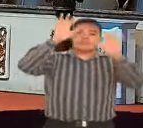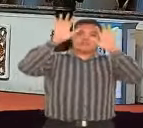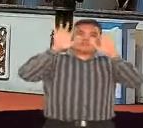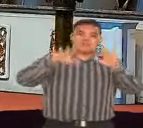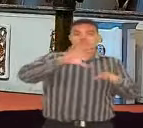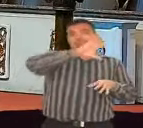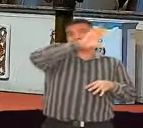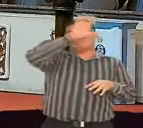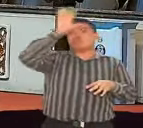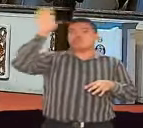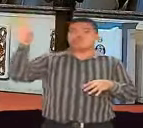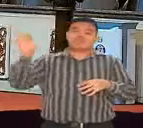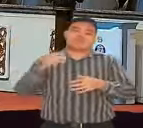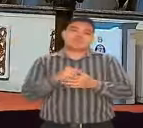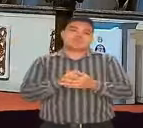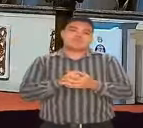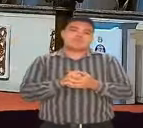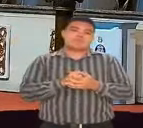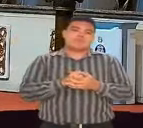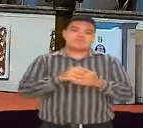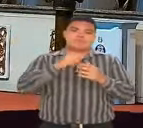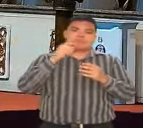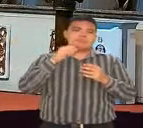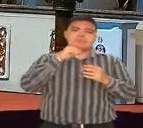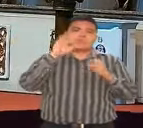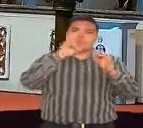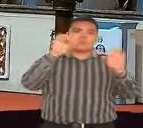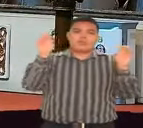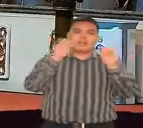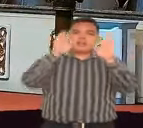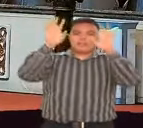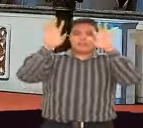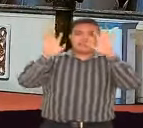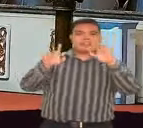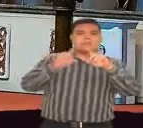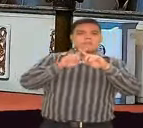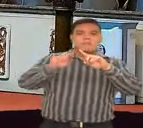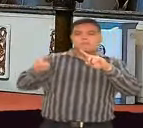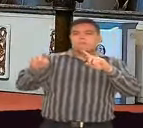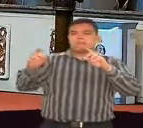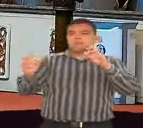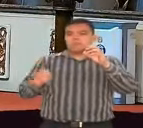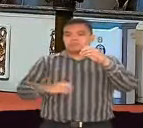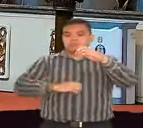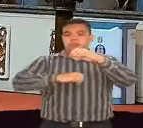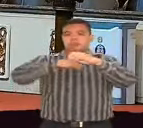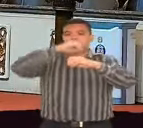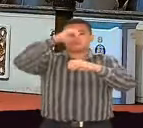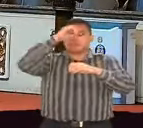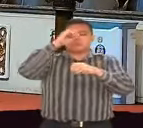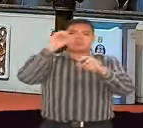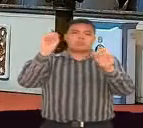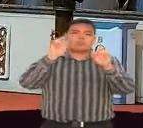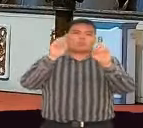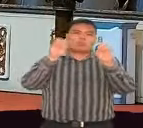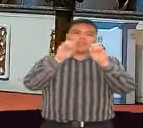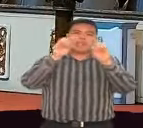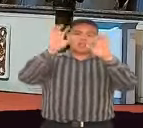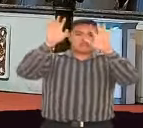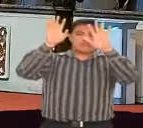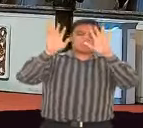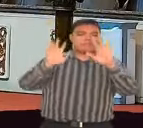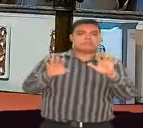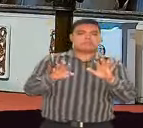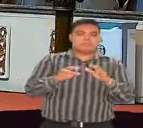ay. Kanya, dili ra ba to uwan? Hayag kay nga adlaw. Morning, ni subang ang adlaw. Nay rainbow.